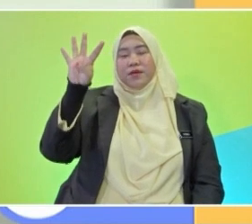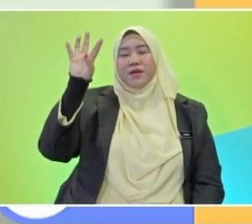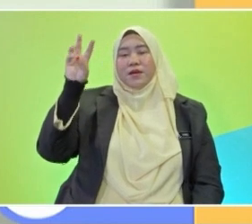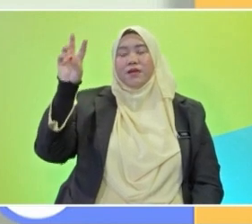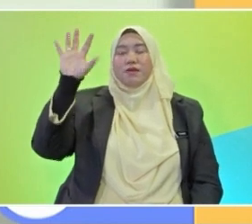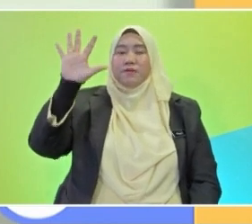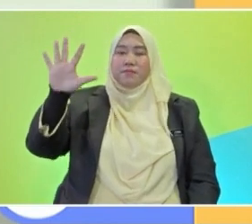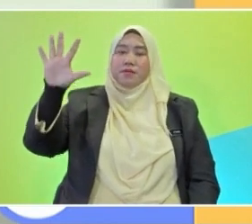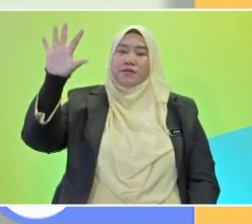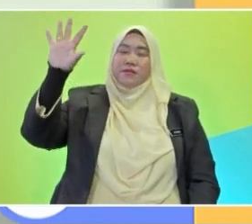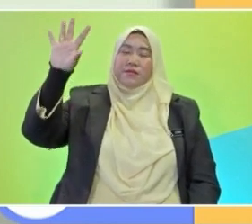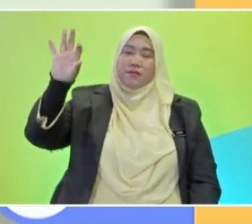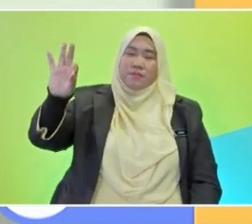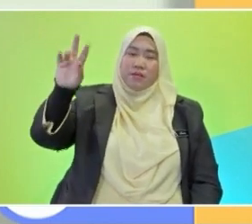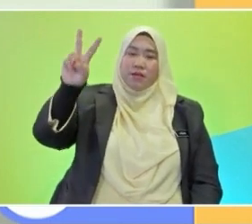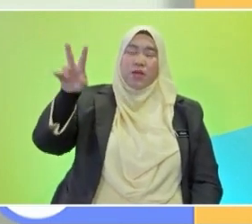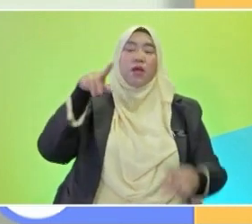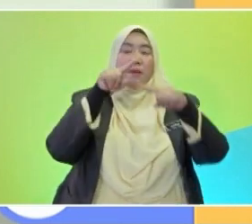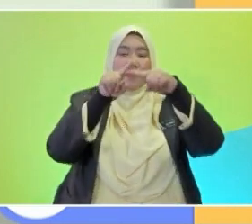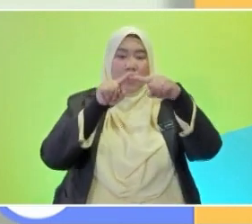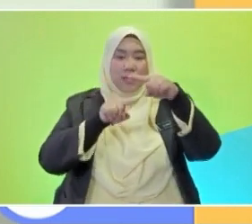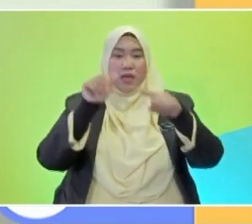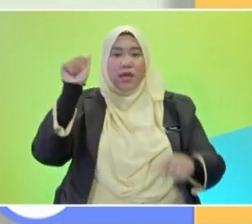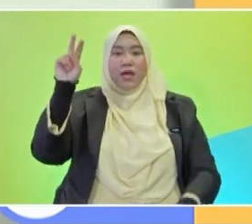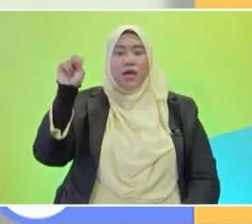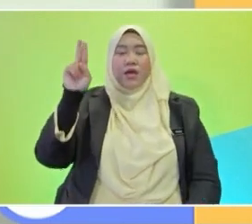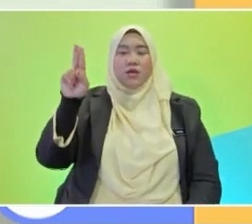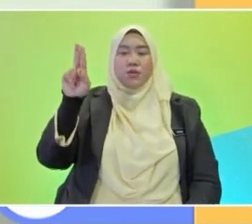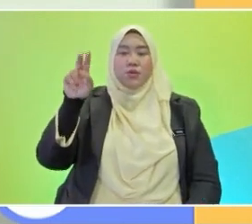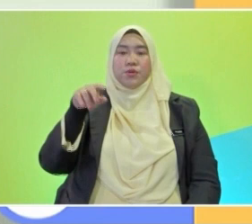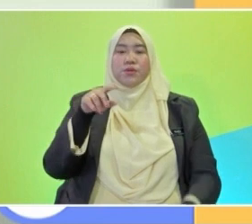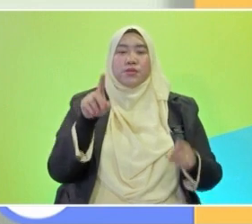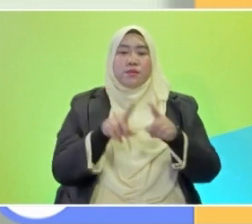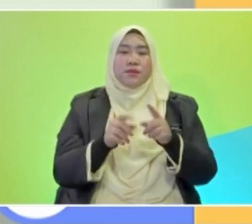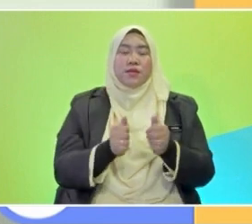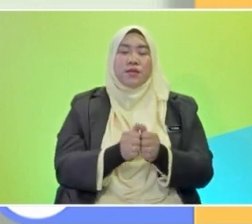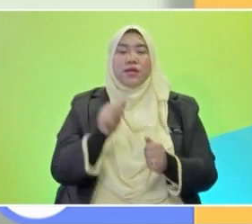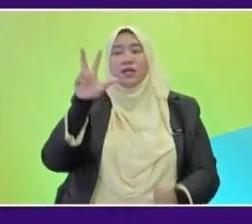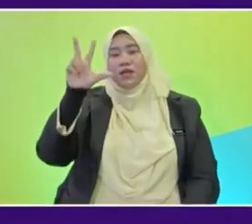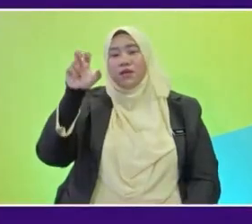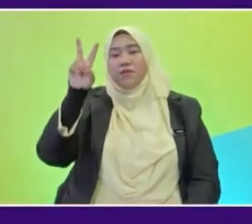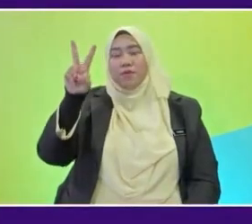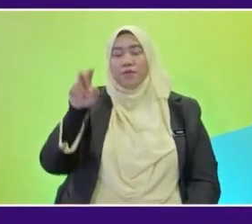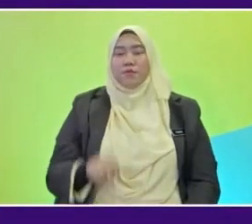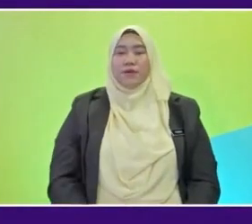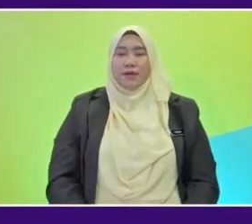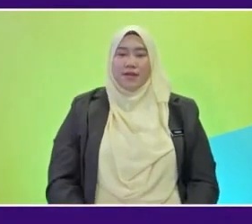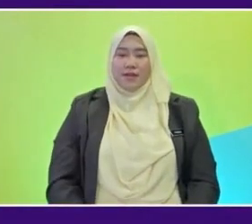46.592 bagi anu sama dengan 32 Oke saya pernah jawab soal ini banyak yang